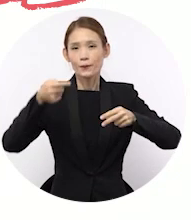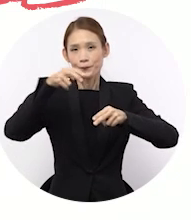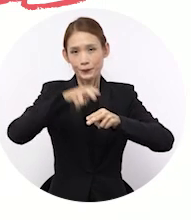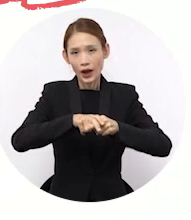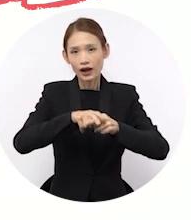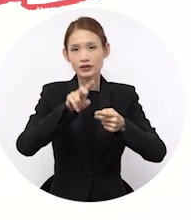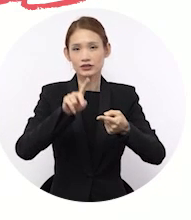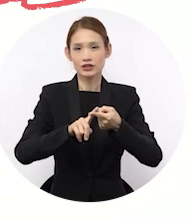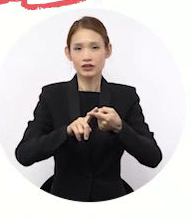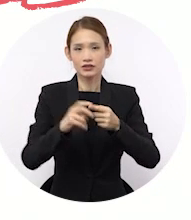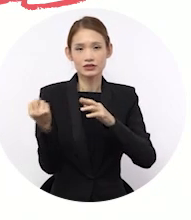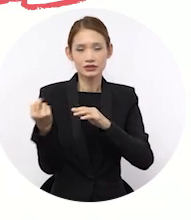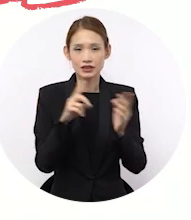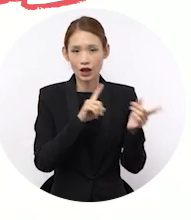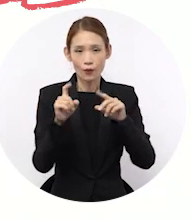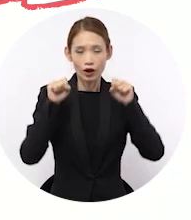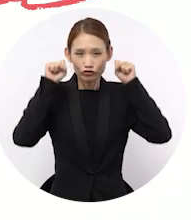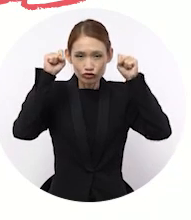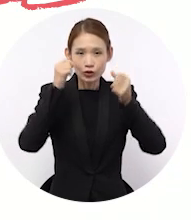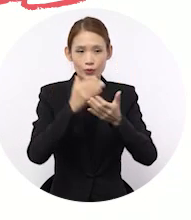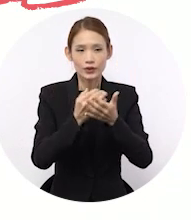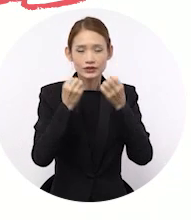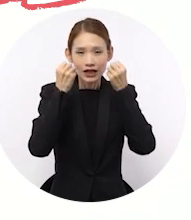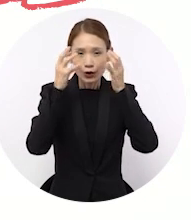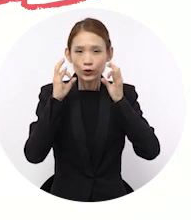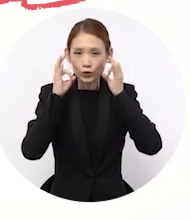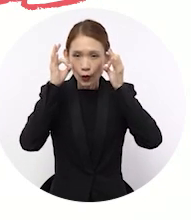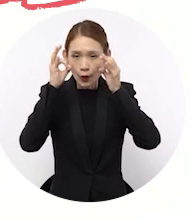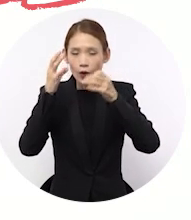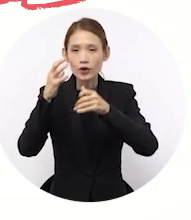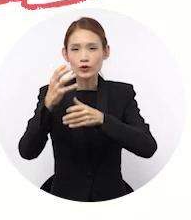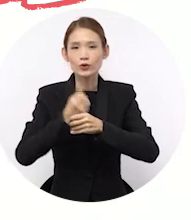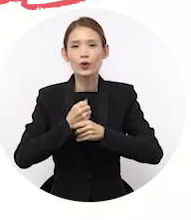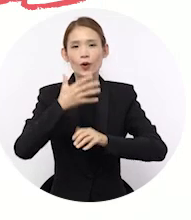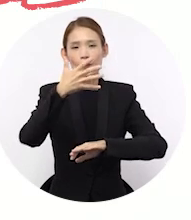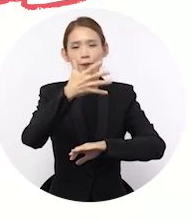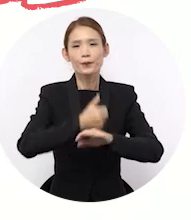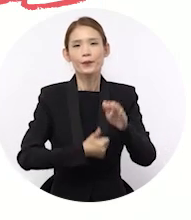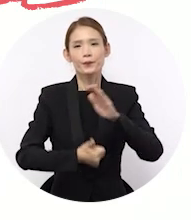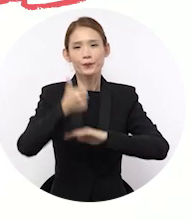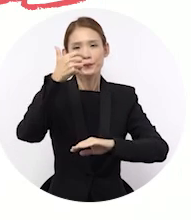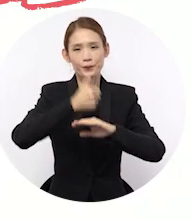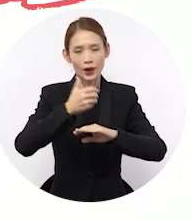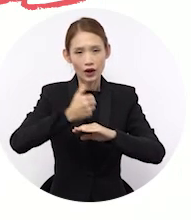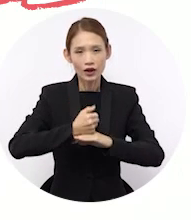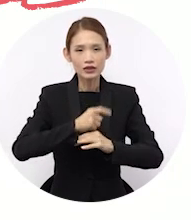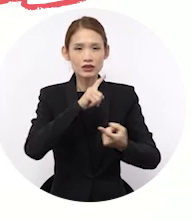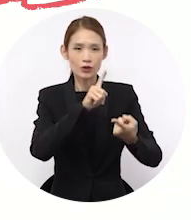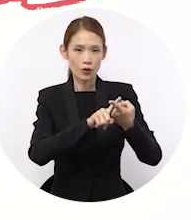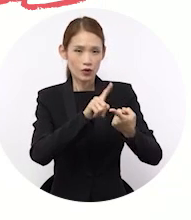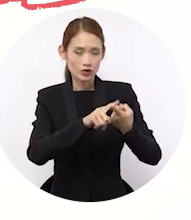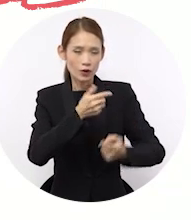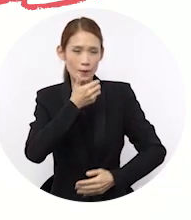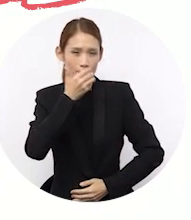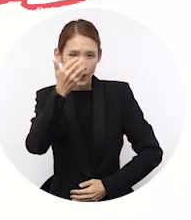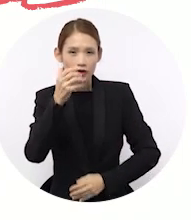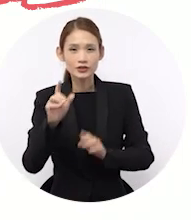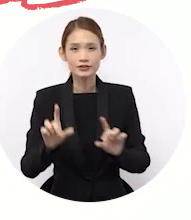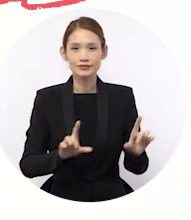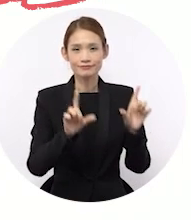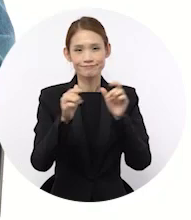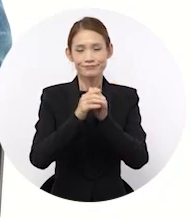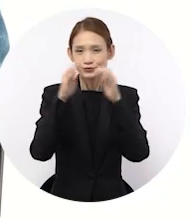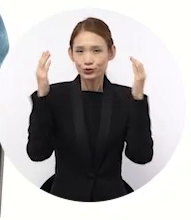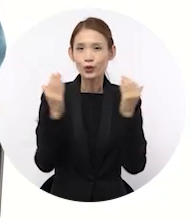휠체어와 함께인 채로 재활운동이 아닌 다른 노력으로 새로운 성취를 해냈다면 그 역시 멋진 삶이라고 얘기할 수 있는